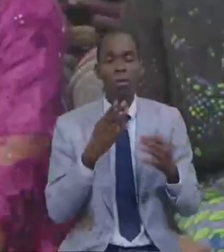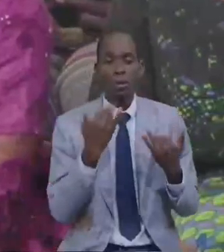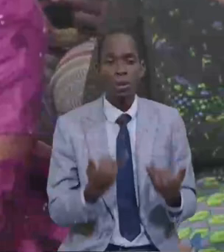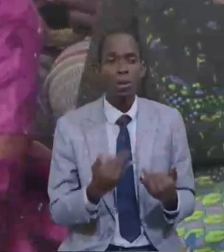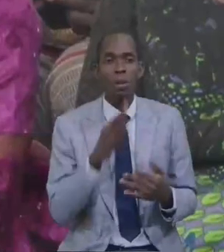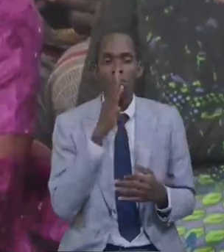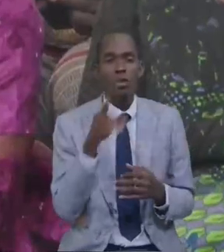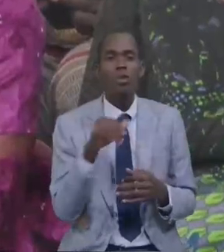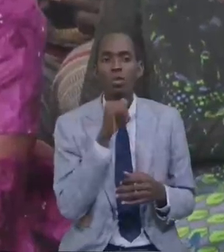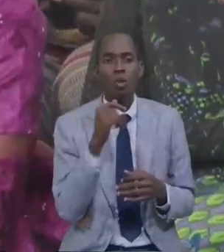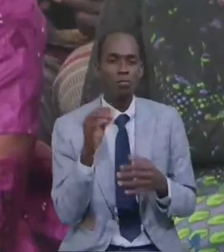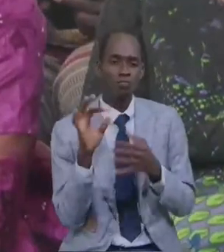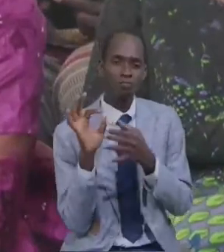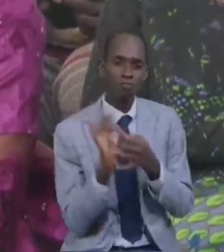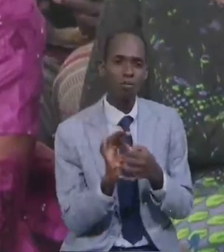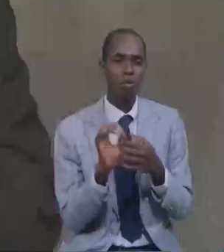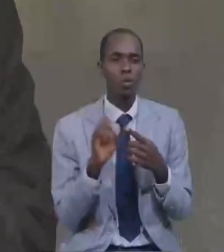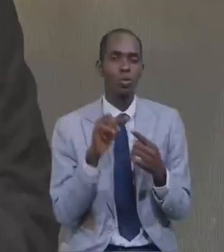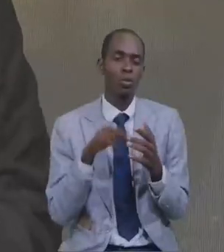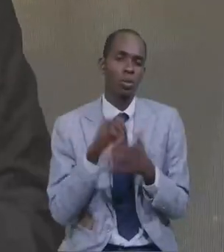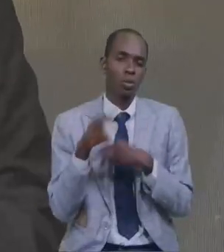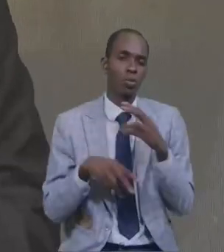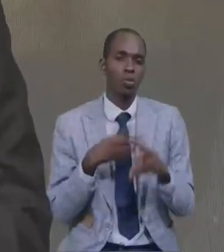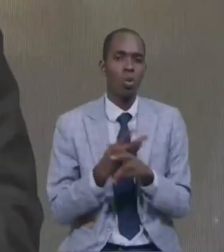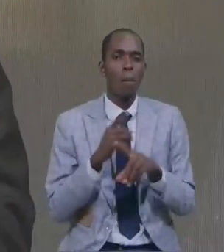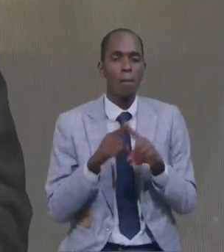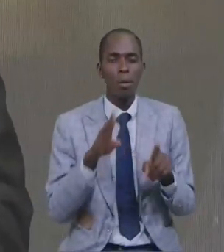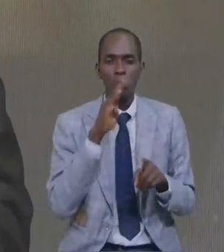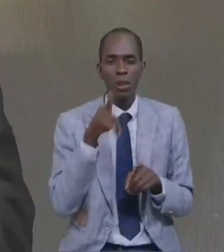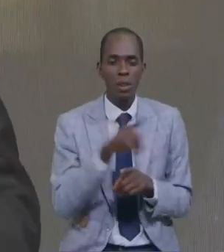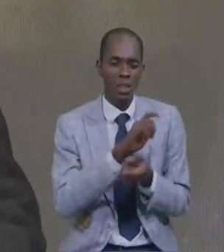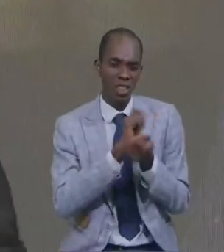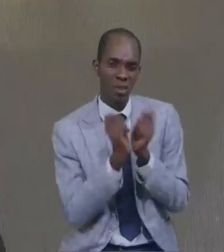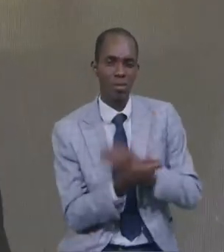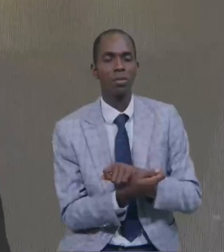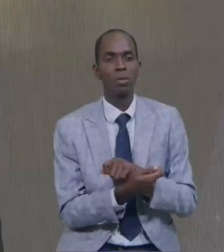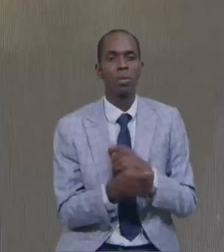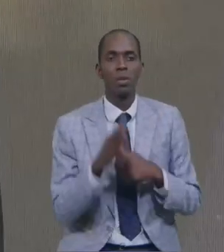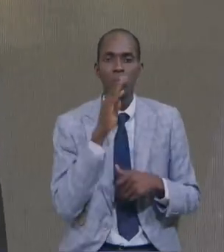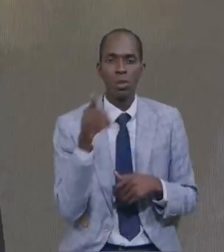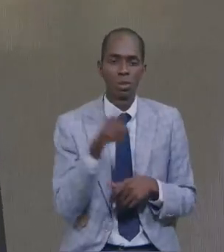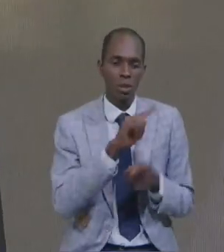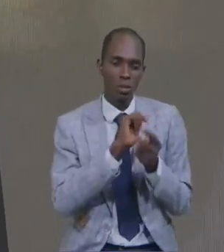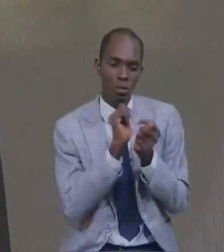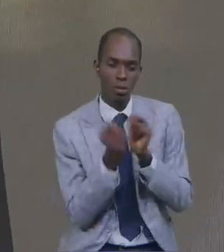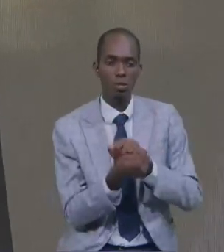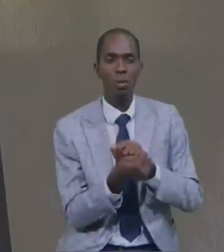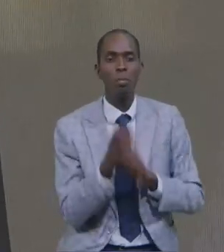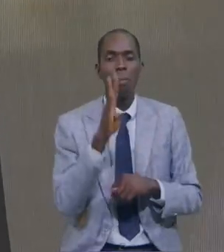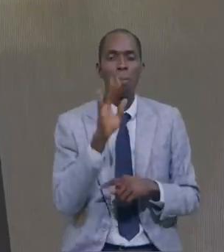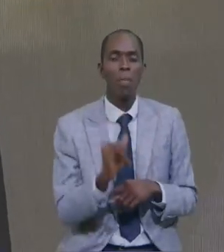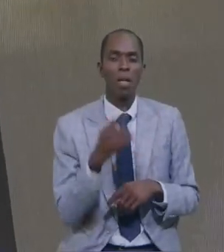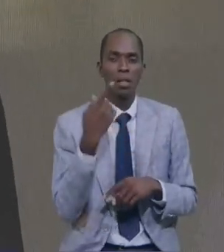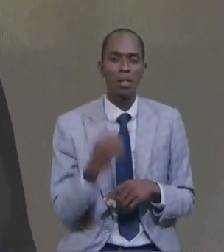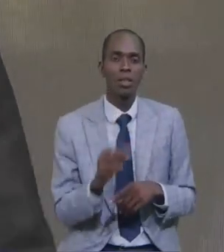Soyez transformés par le renouvellement de votre intelligence, afin que